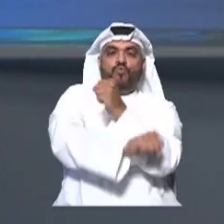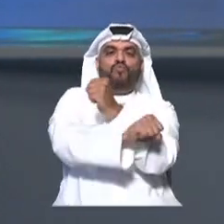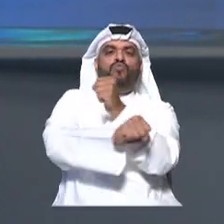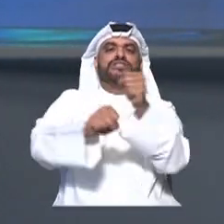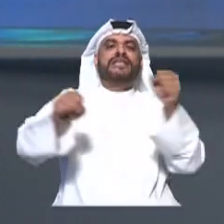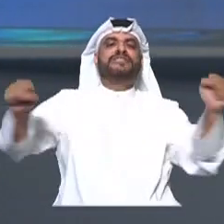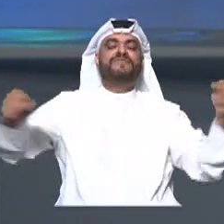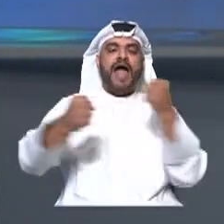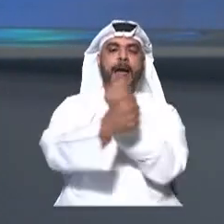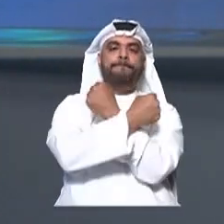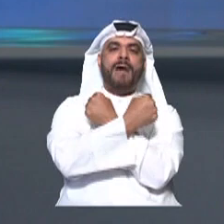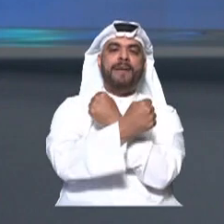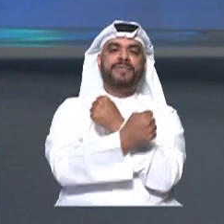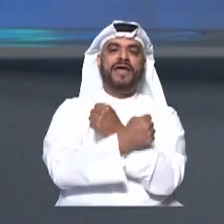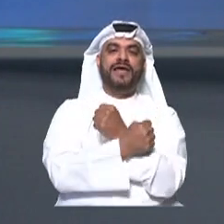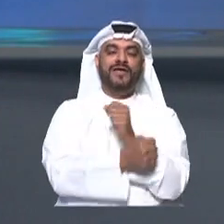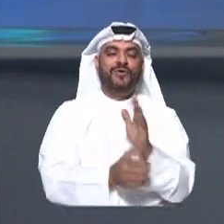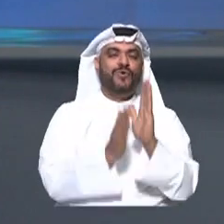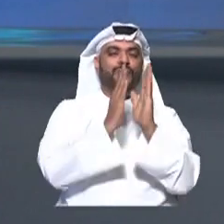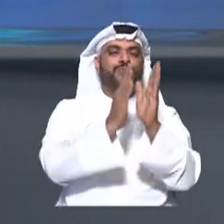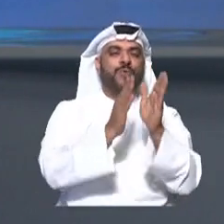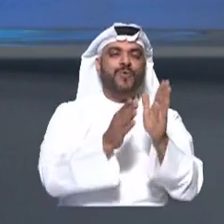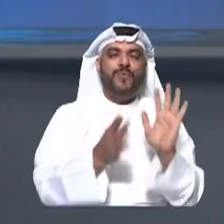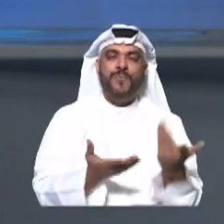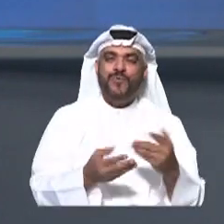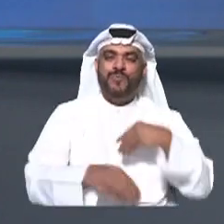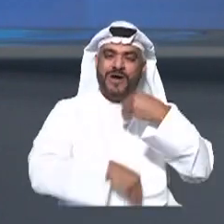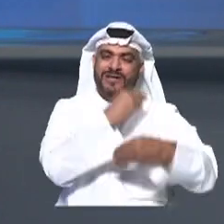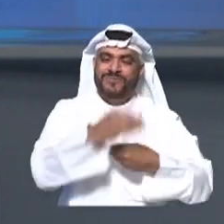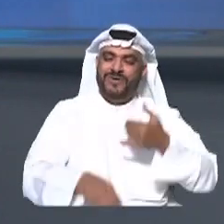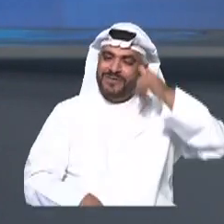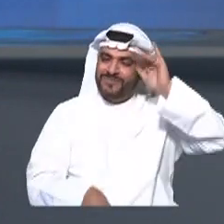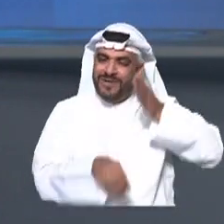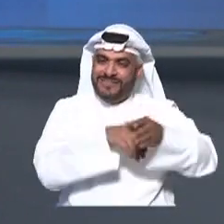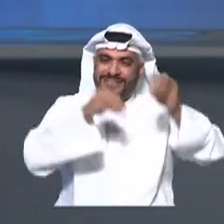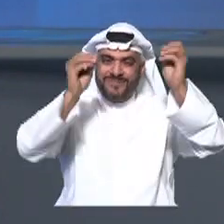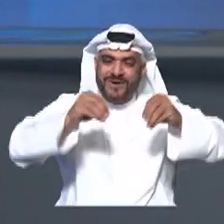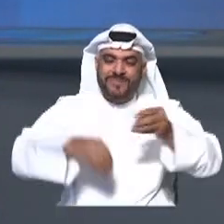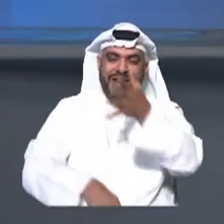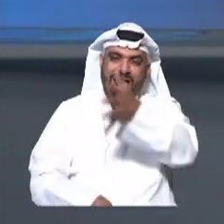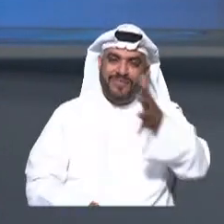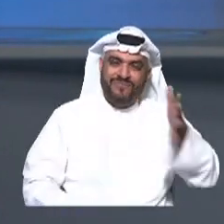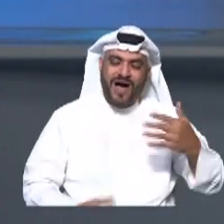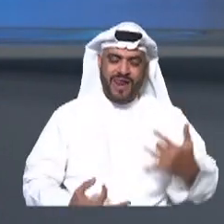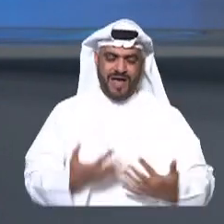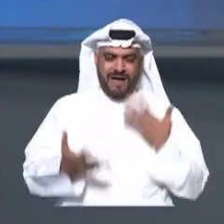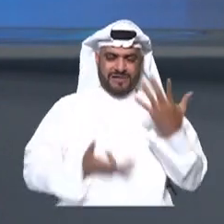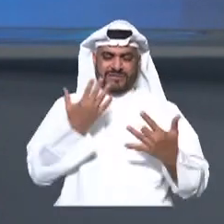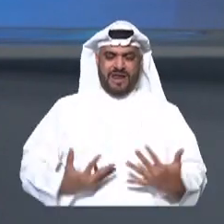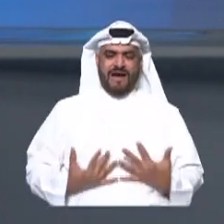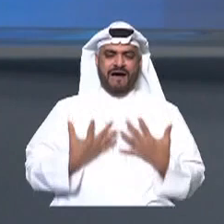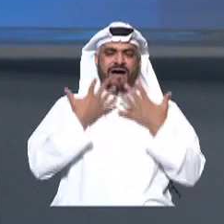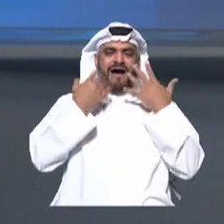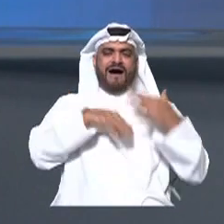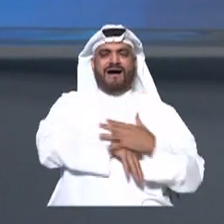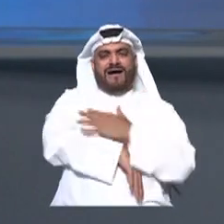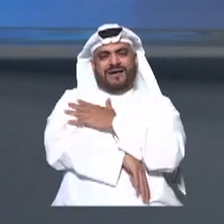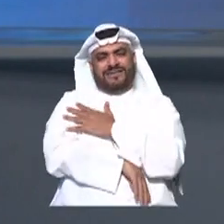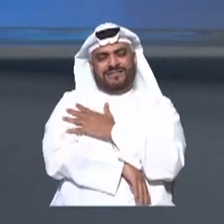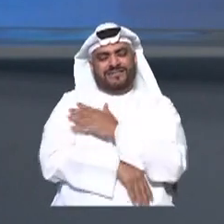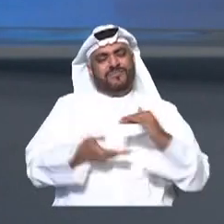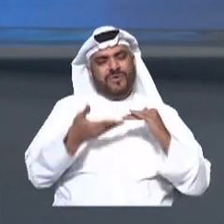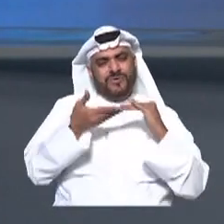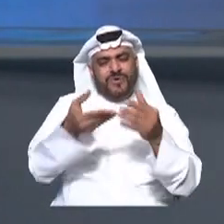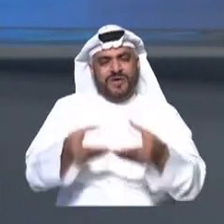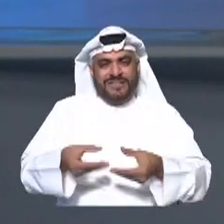سعود الببطين، وذلك لتهنئة مصابي الحروق من الأطفال والكبار بعيد الأضحى المبارك. وتم توزيع الهدايا على المصابين